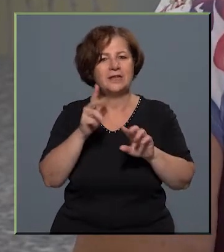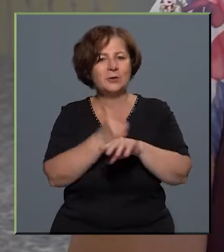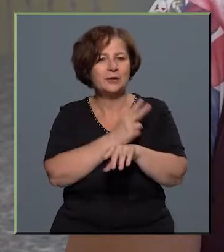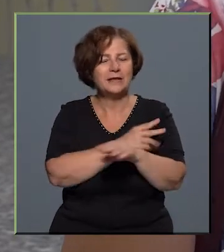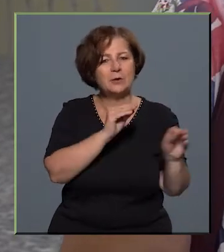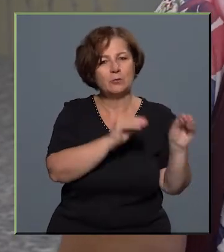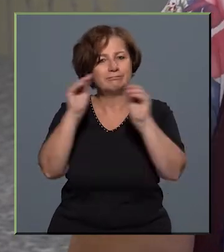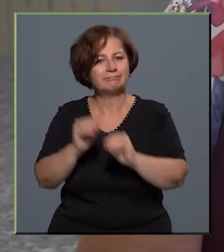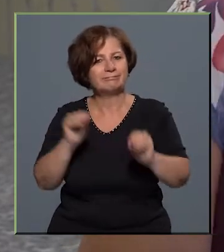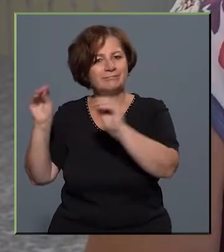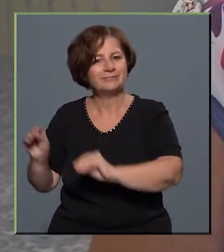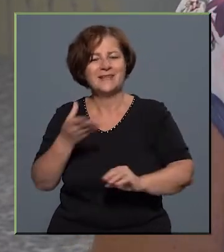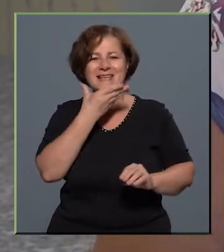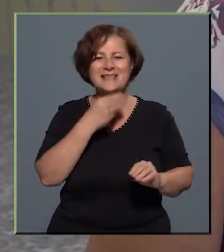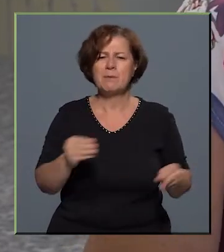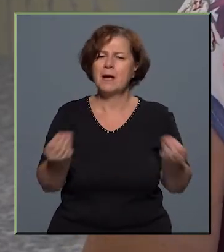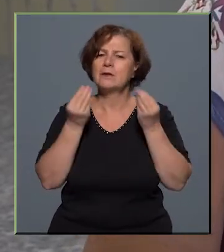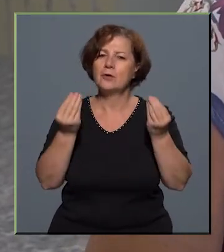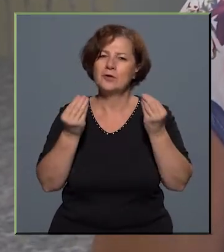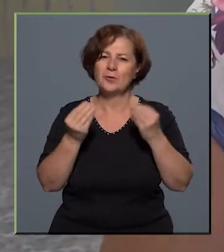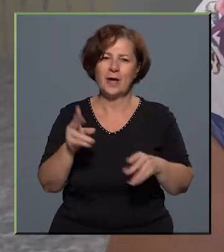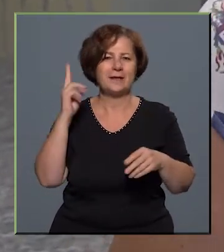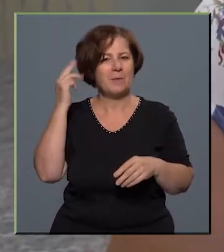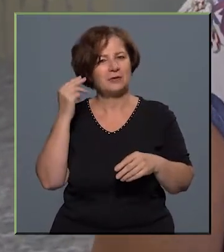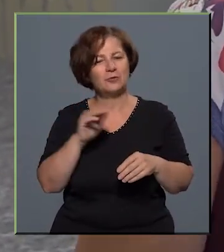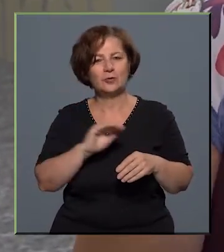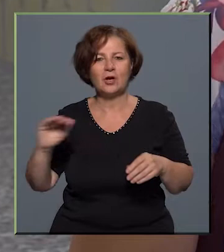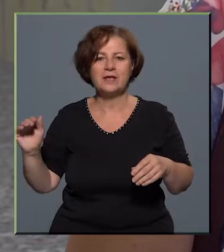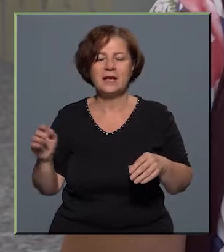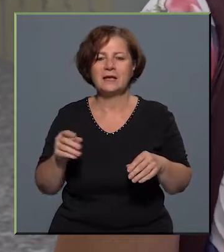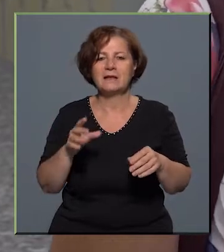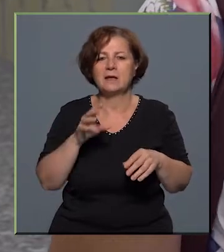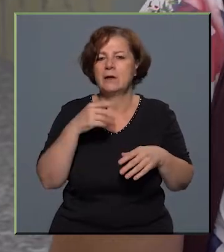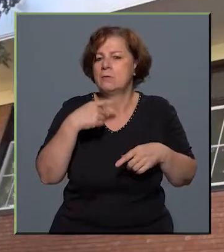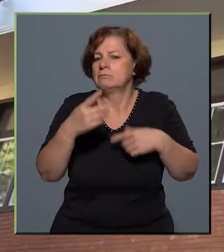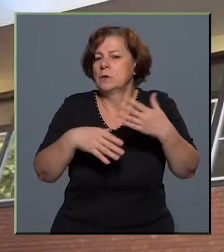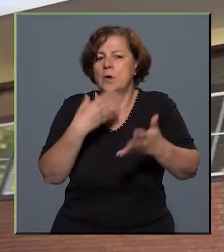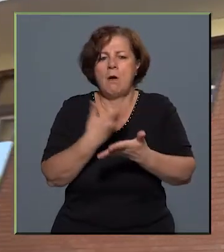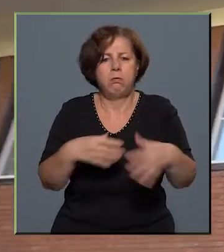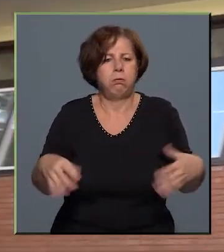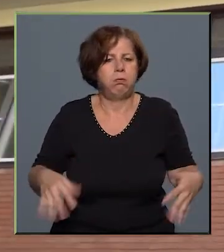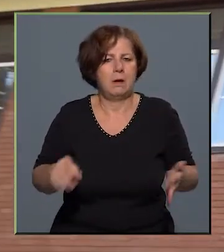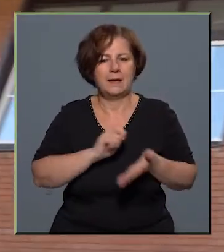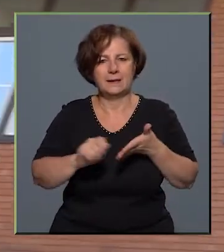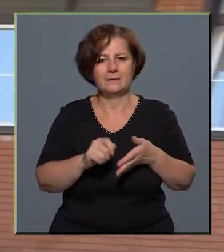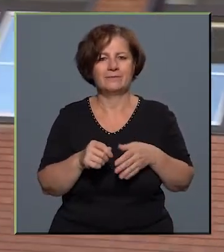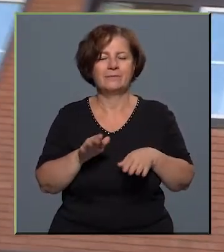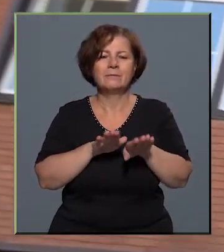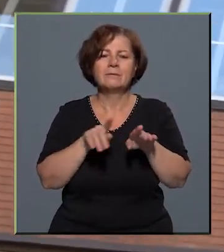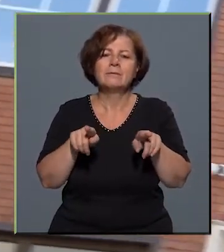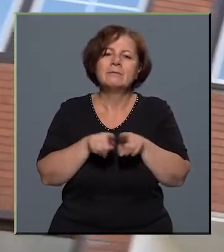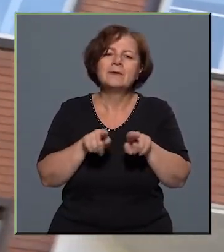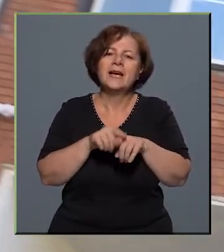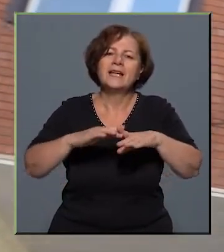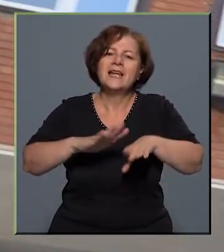másikra száll, és így szépen, gyönyörűen megtanulnak a gyerekek, szinte észrevétlenül. Milyen érzés egy ilyen